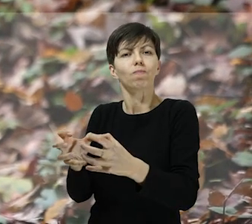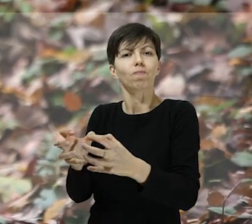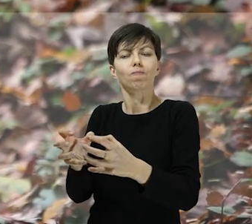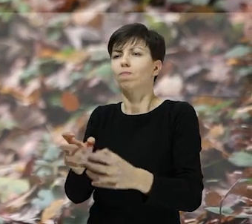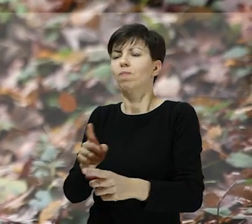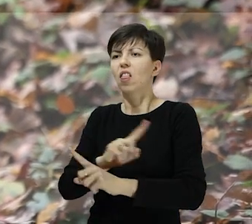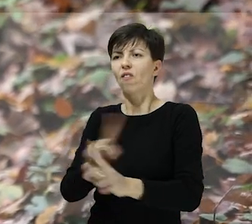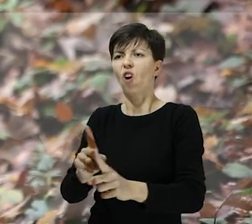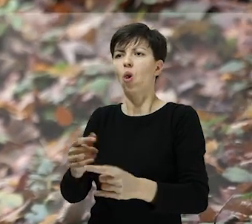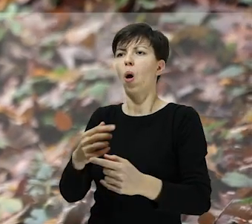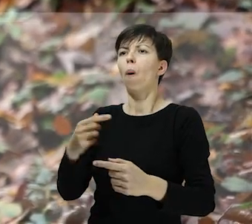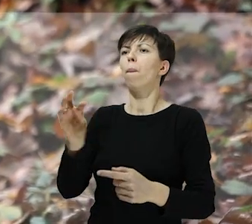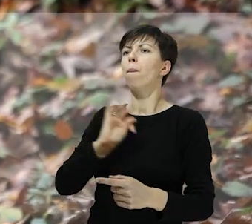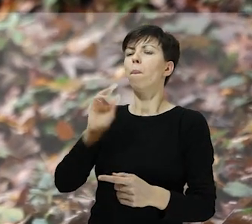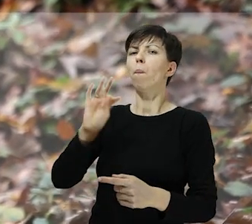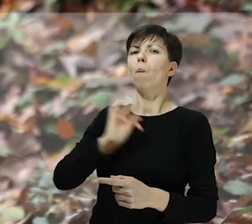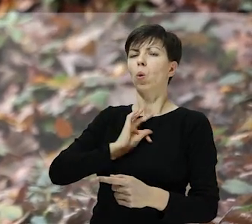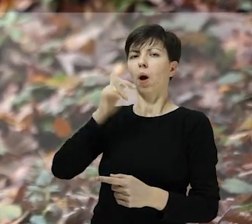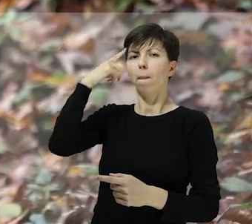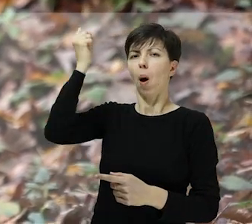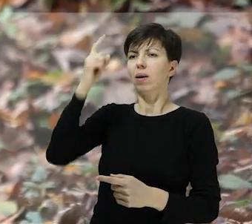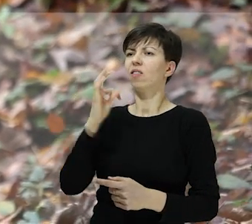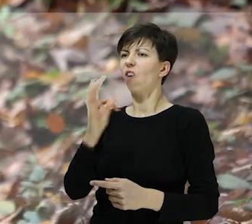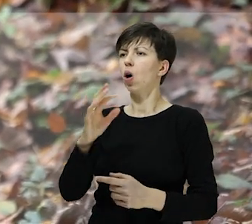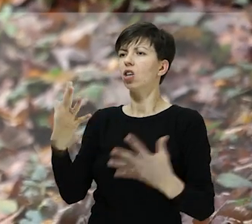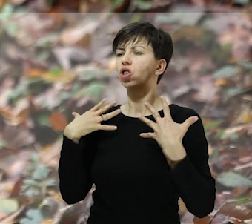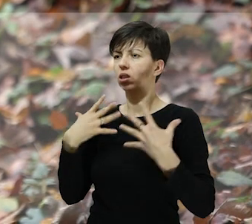dłoniach, i nie pozwala mu żyć naprawdę.